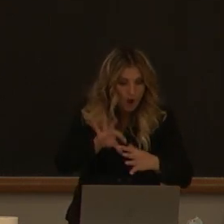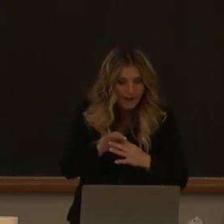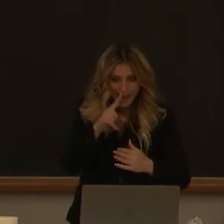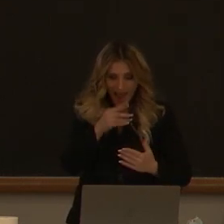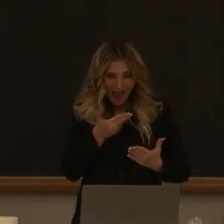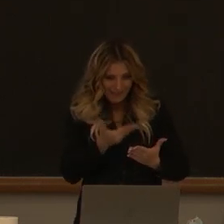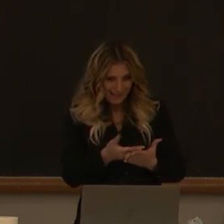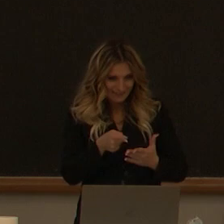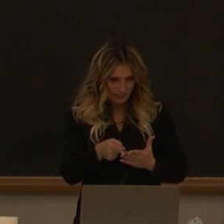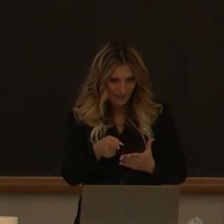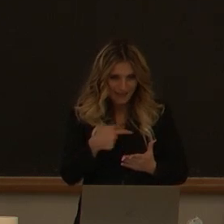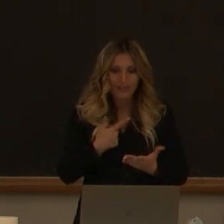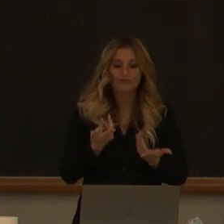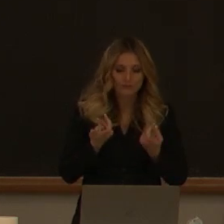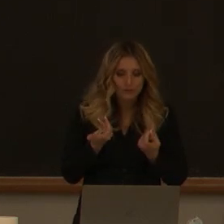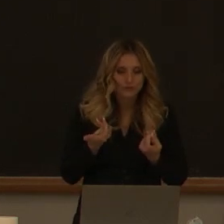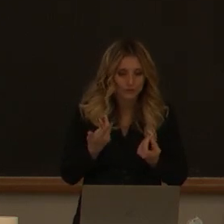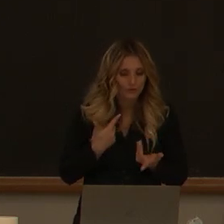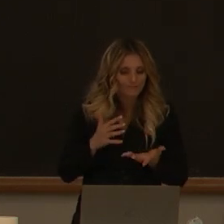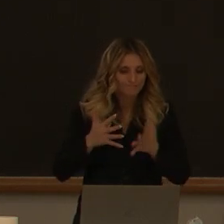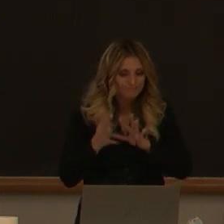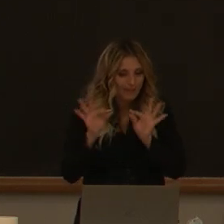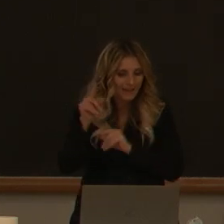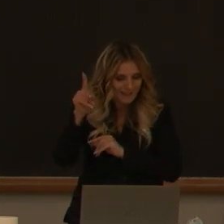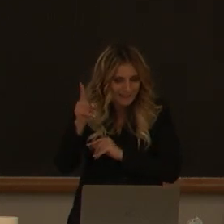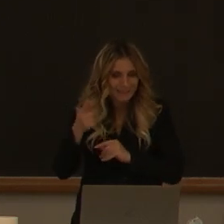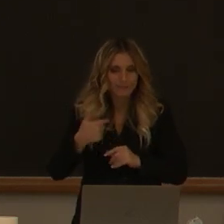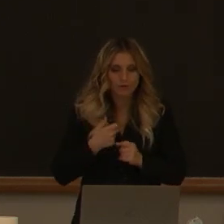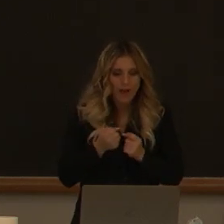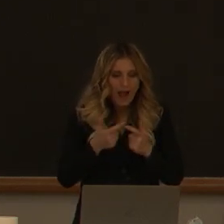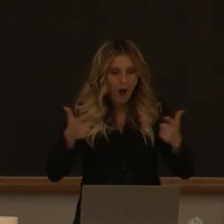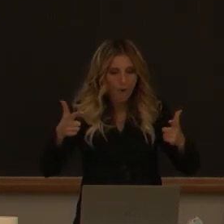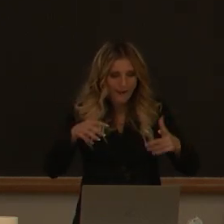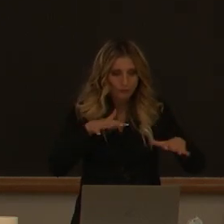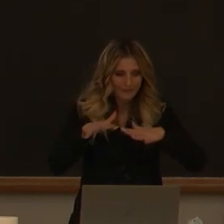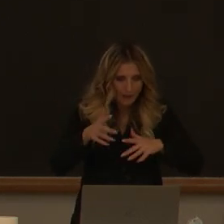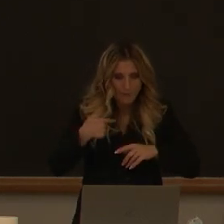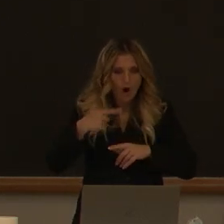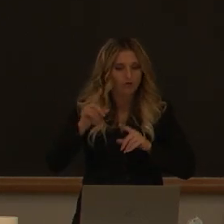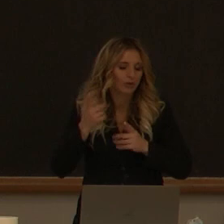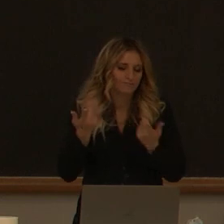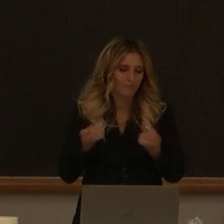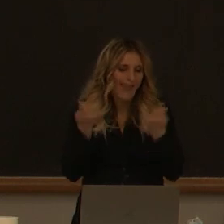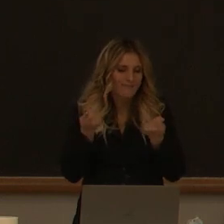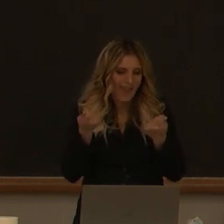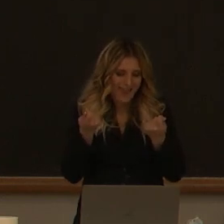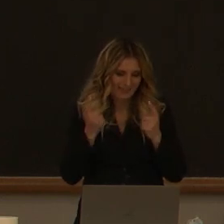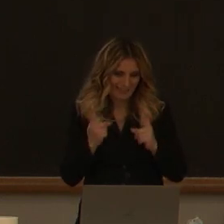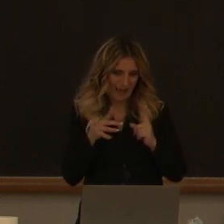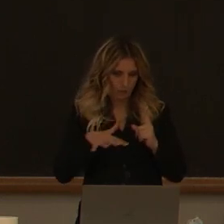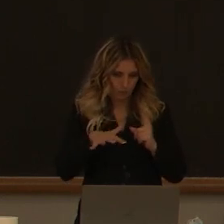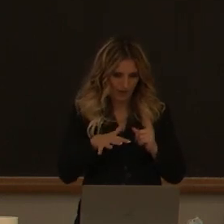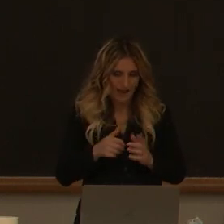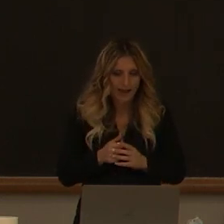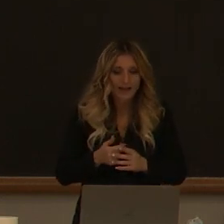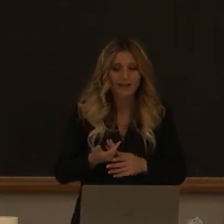adattamento delle specie ai cambiamenti climatici, all'aumento degli eventi catastrofici, all'erosione del suolo, insomma la necessità di adattarsi